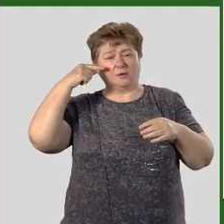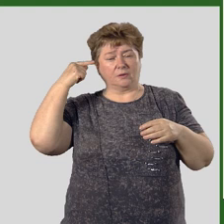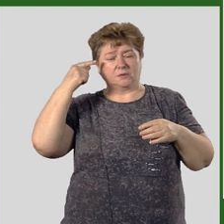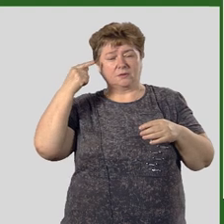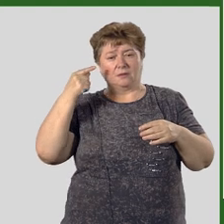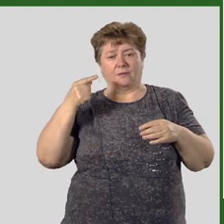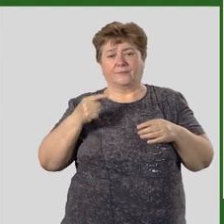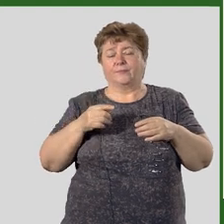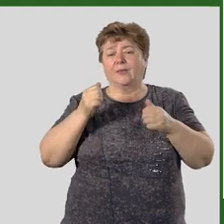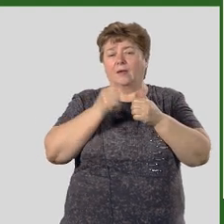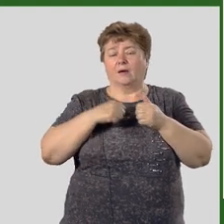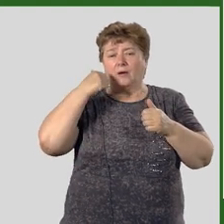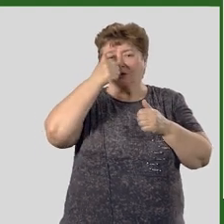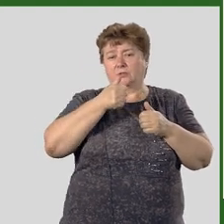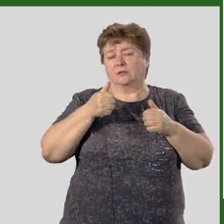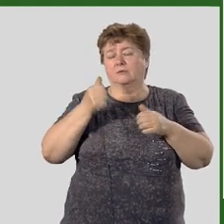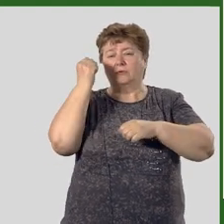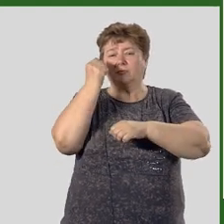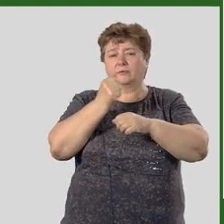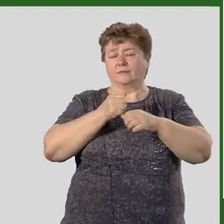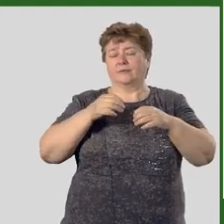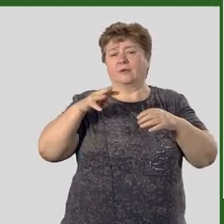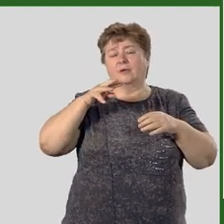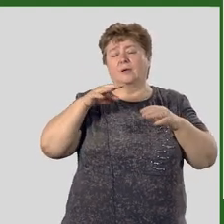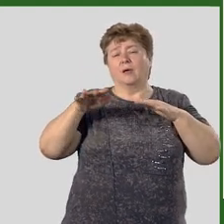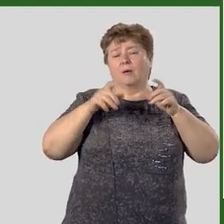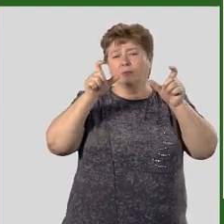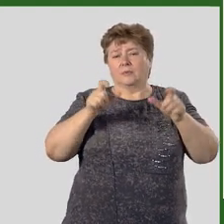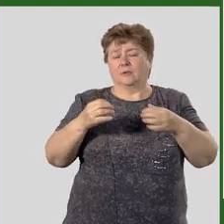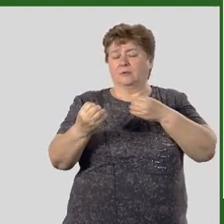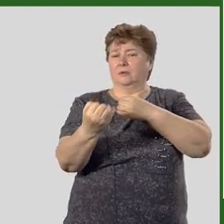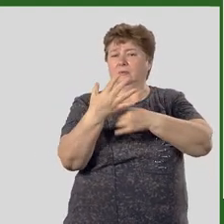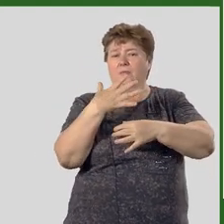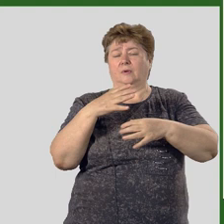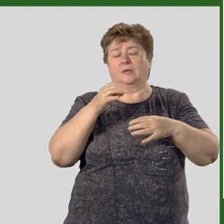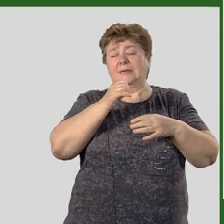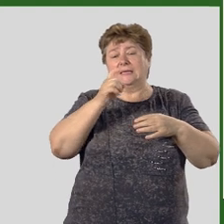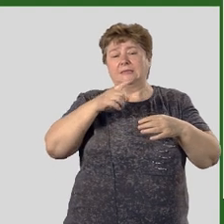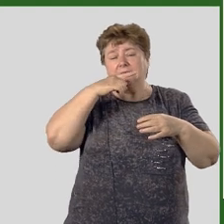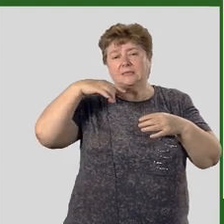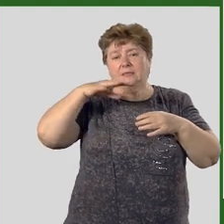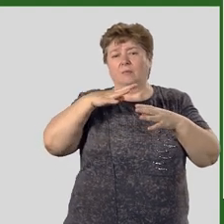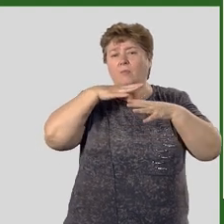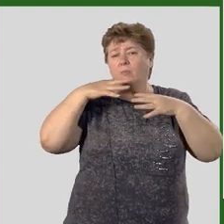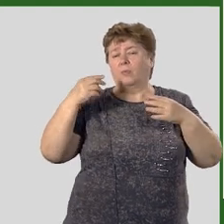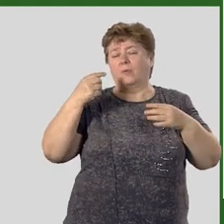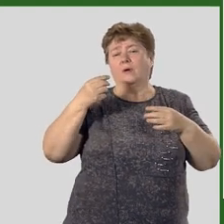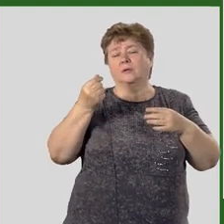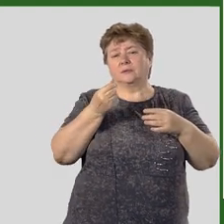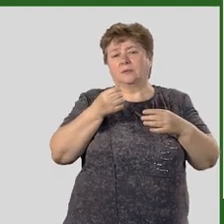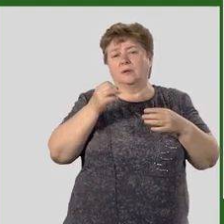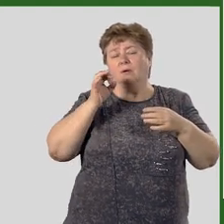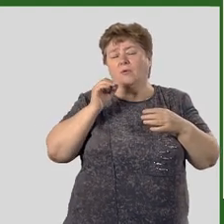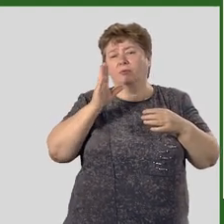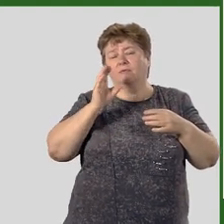Кыргызстана. Ежегодно трудовые мигранты из России перечисляют более 30% финансовых средств